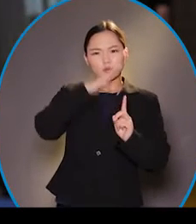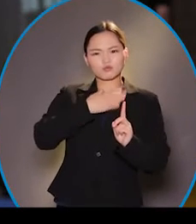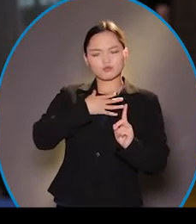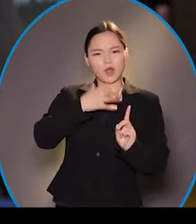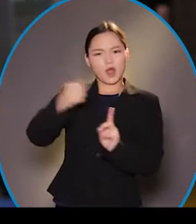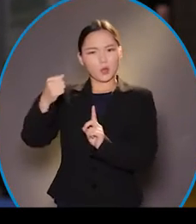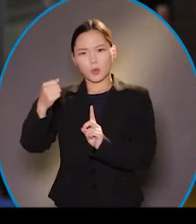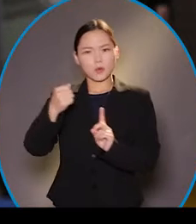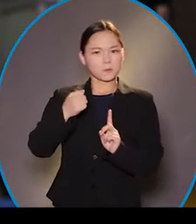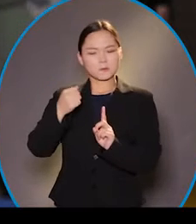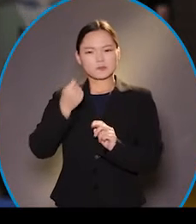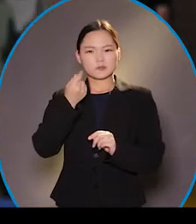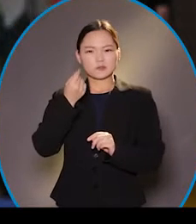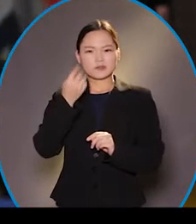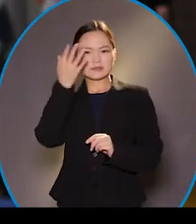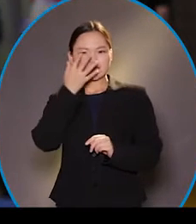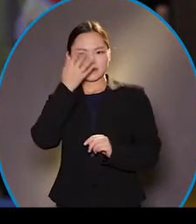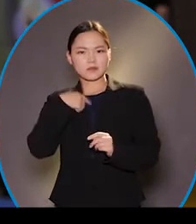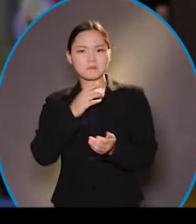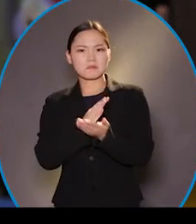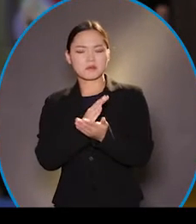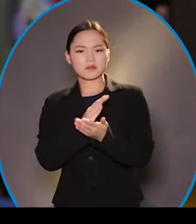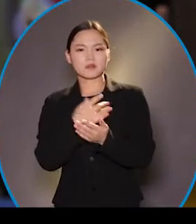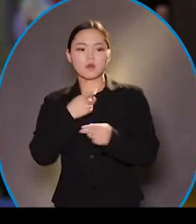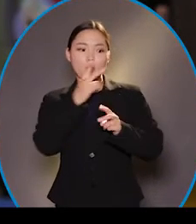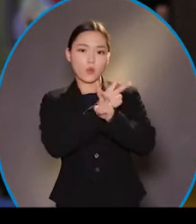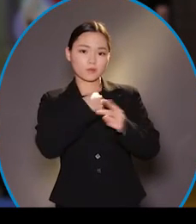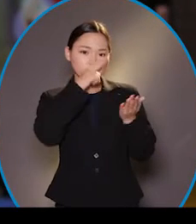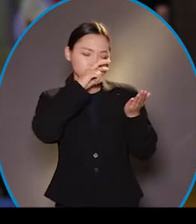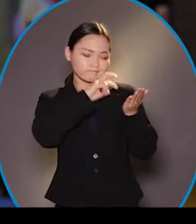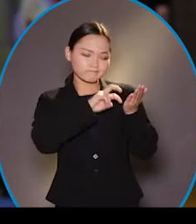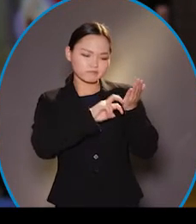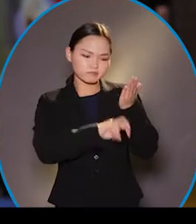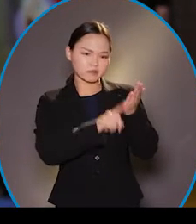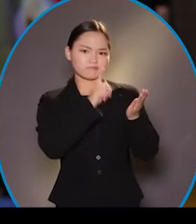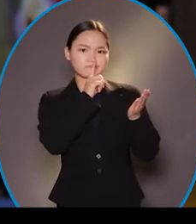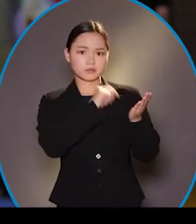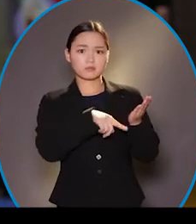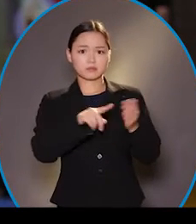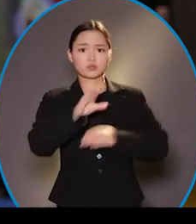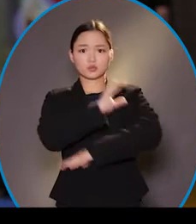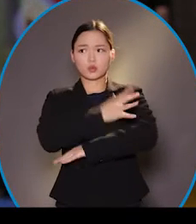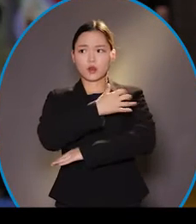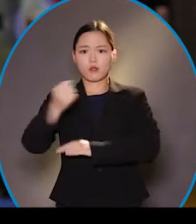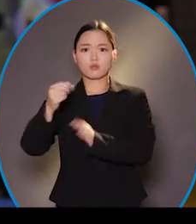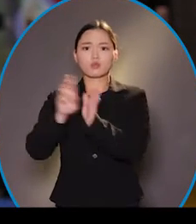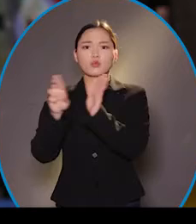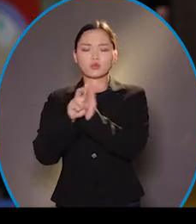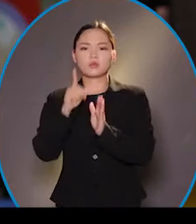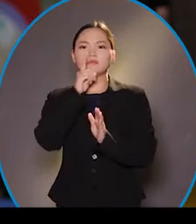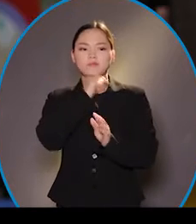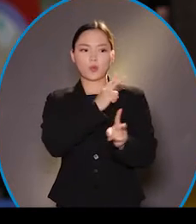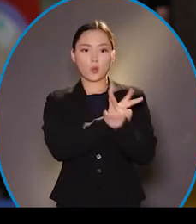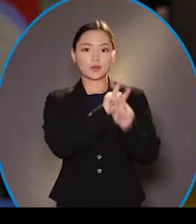яаж авах болов яах бол гэсэн эргэлзээ их байсан. Гээ хуулиа судалсан чинь авдаг юутай